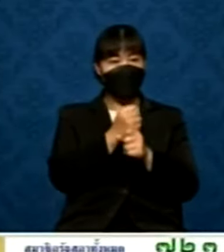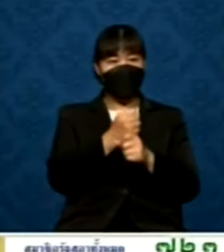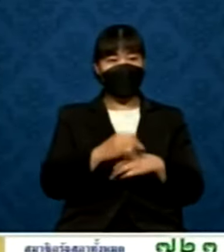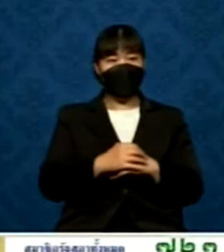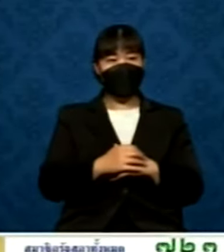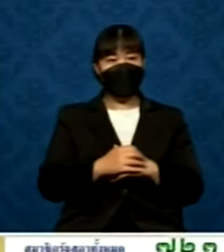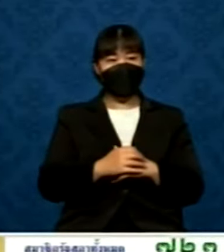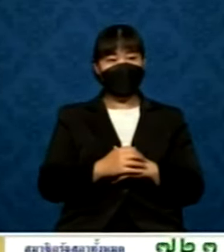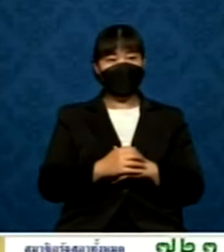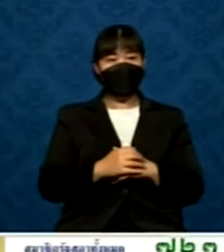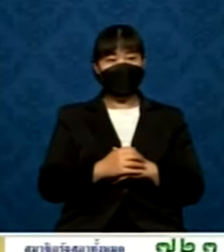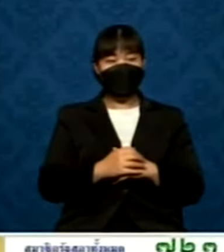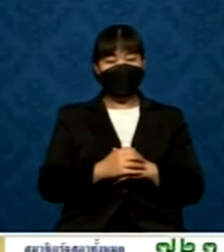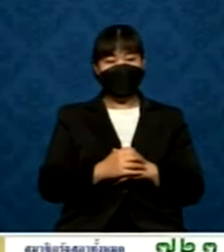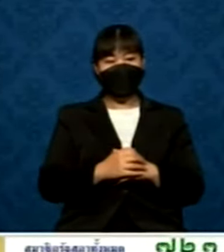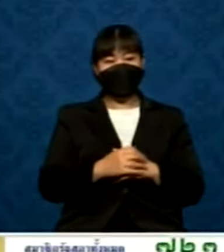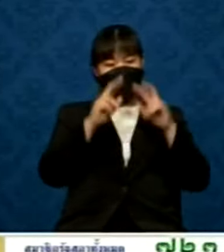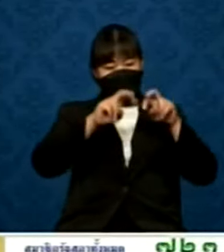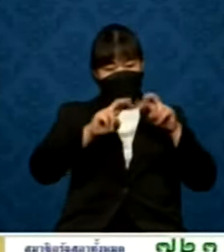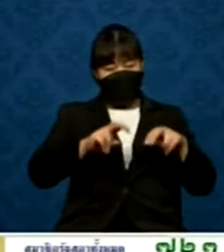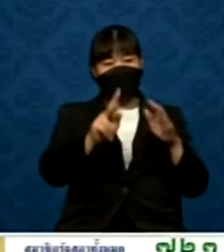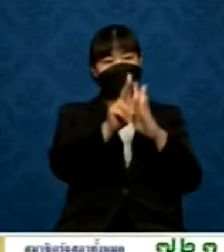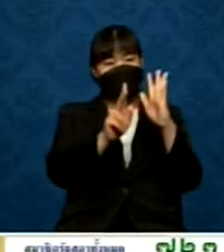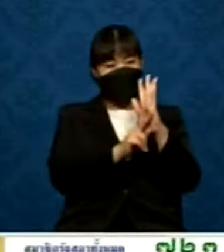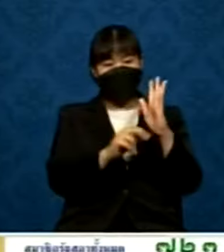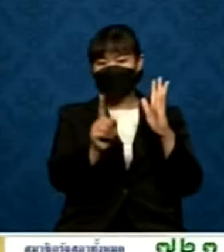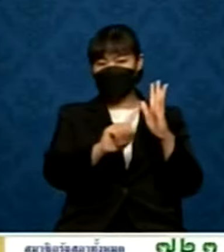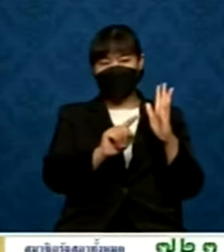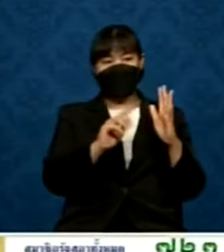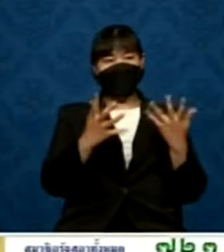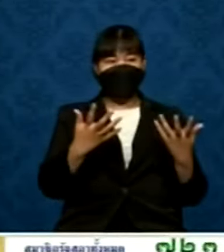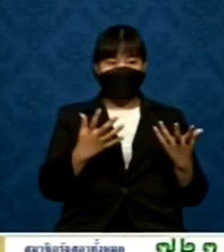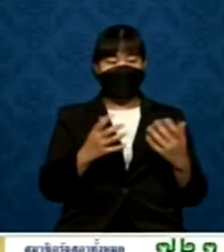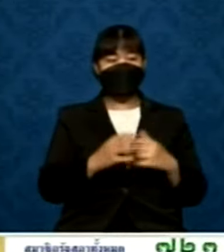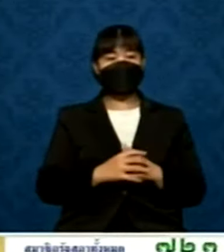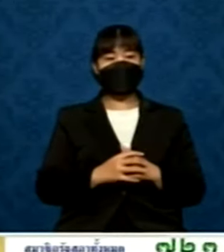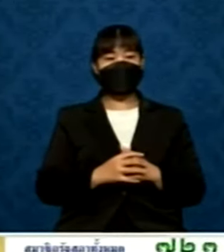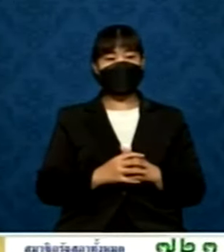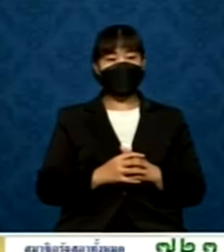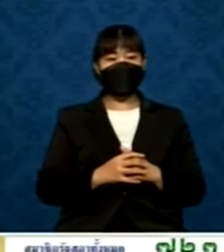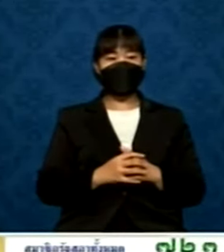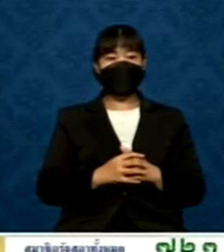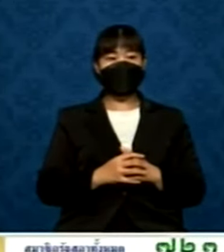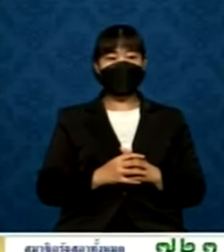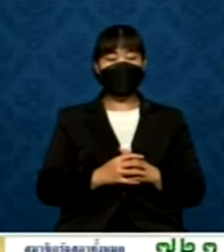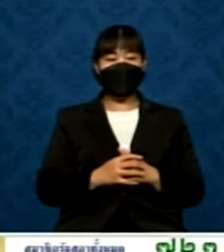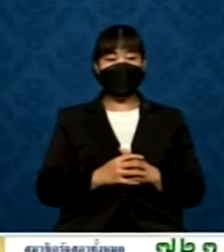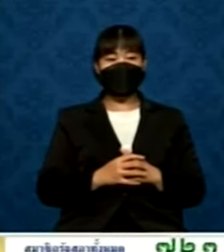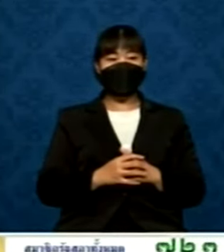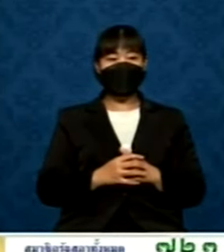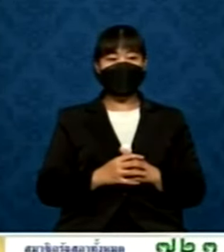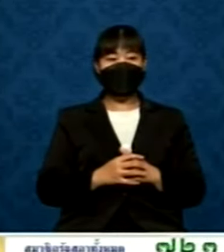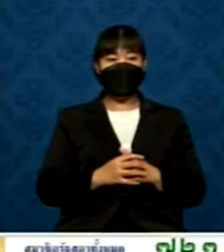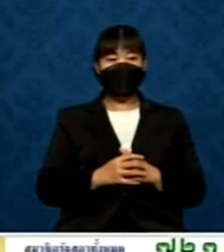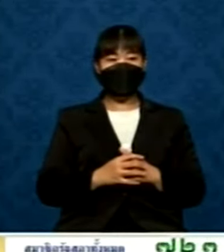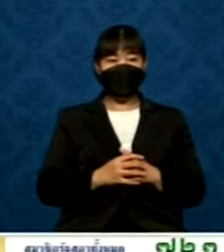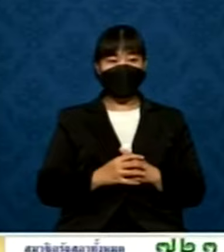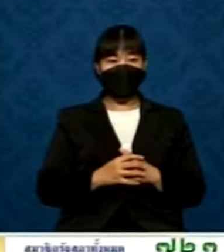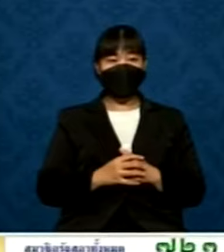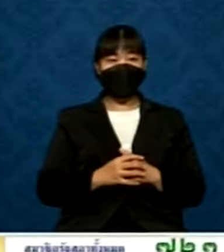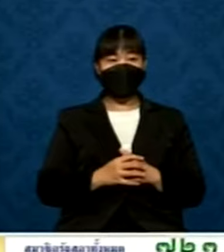าที่ถ่วงดุลกลั่นกรองกฎหมายไม่มีเลยครับเช่นเดียวกันครับคำถามถัดไปครับเกี่ยว